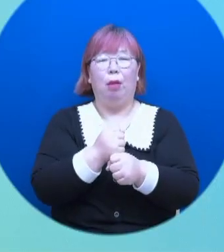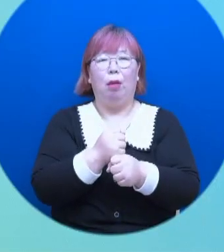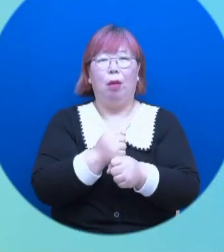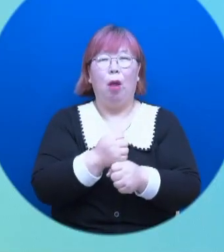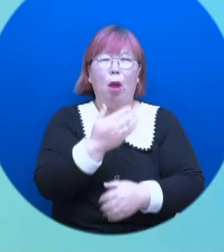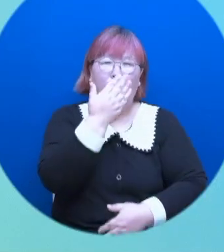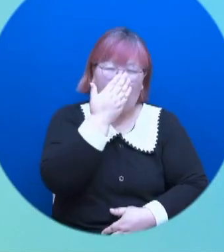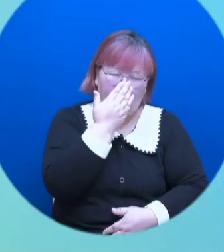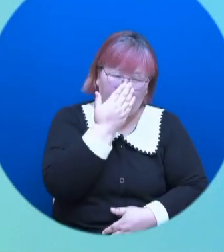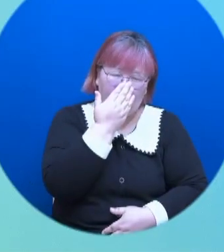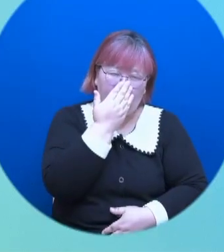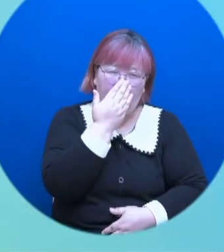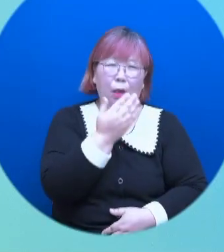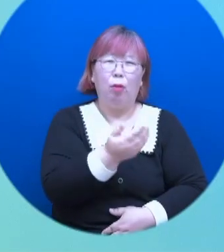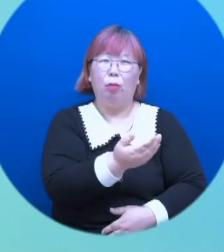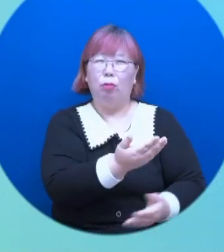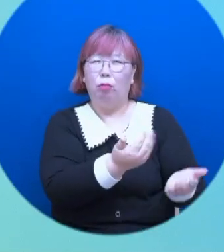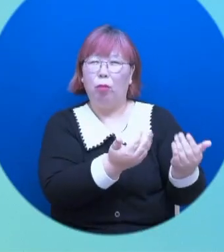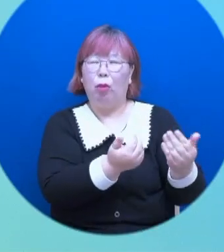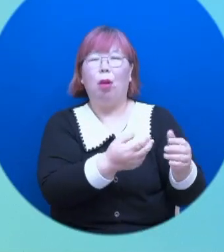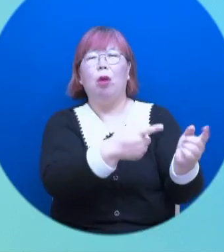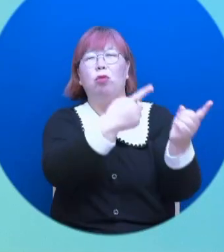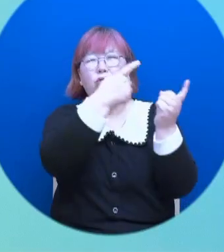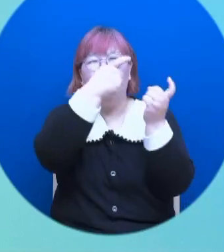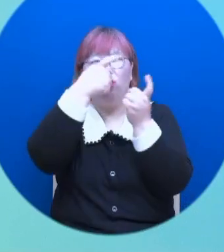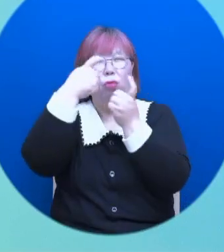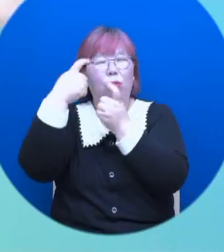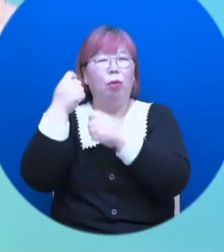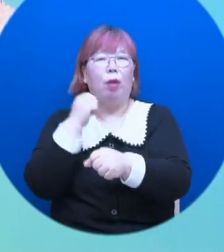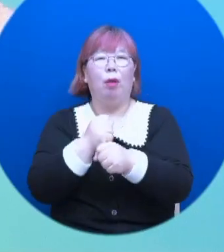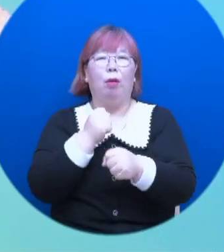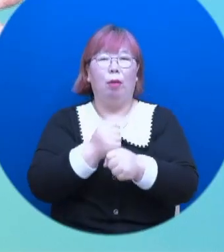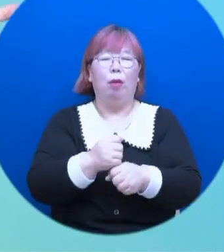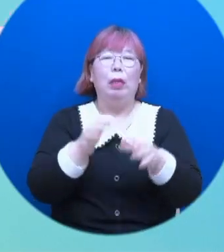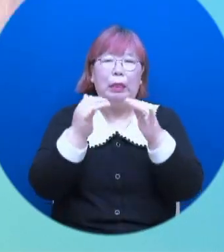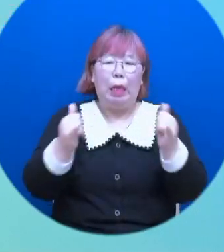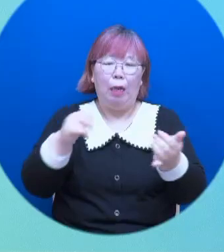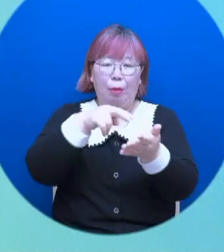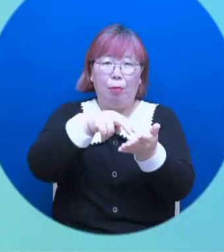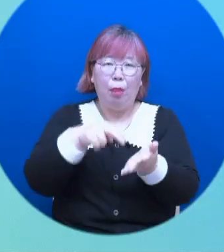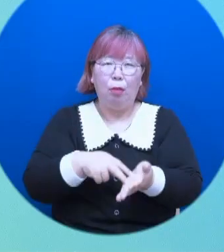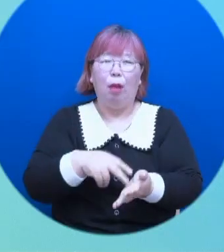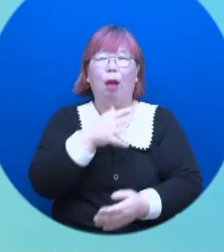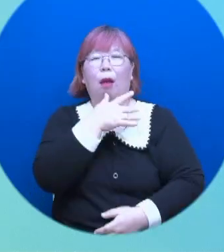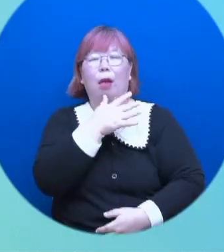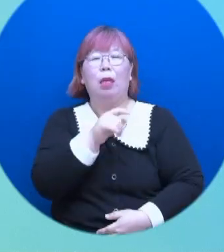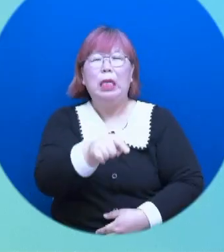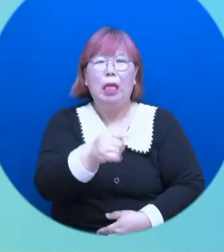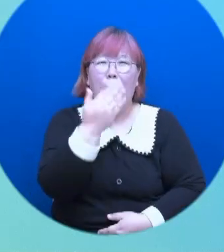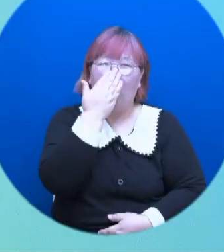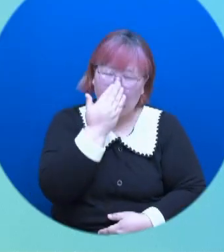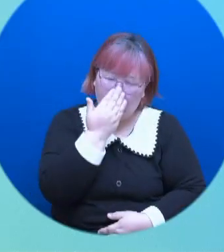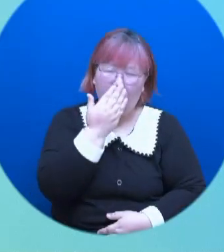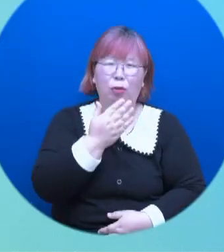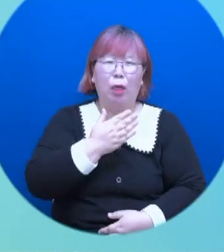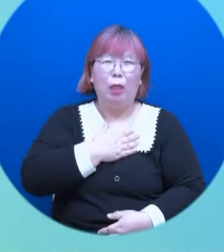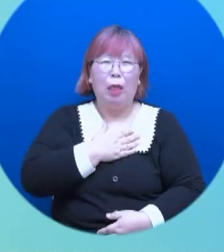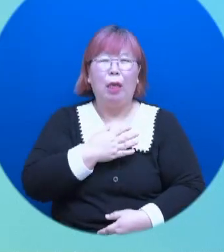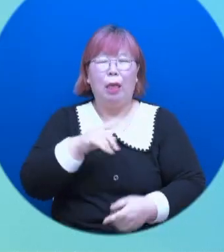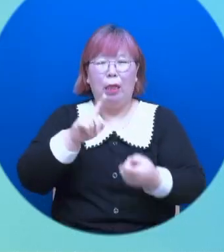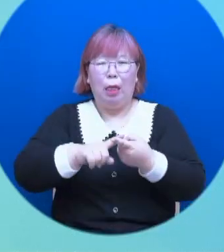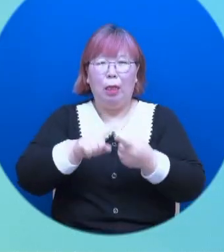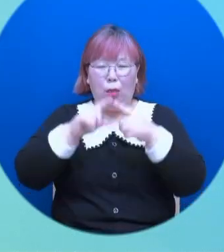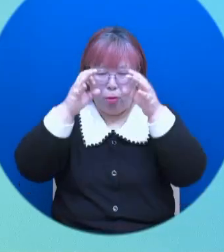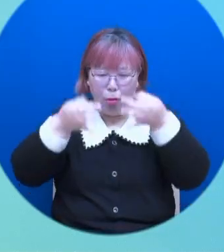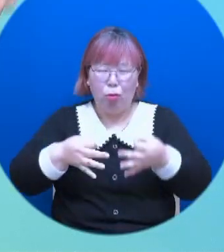겸손이란 미끼로 우리를 유혹해요. 사람들은 겸손인 줄 알고 자신을 평가절하하기 시작합니다.